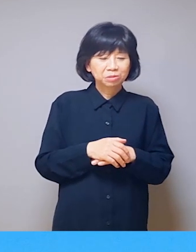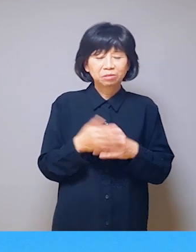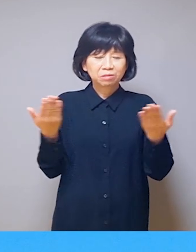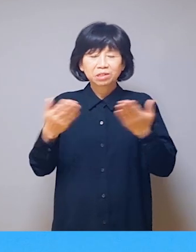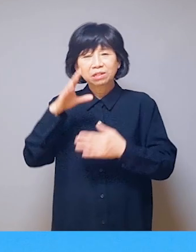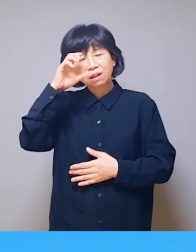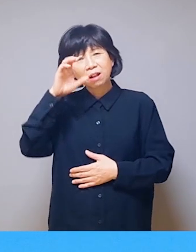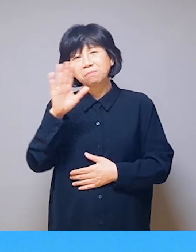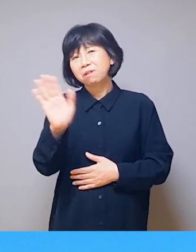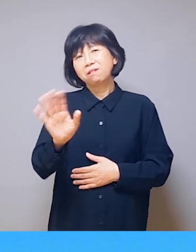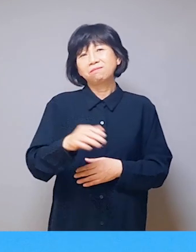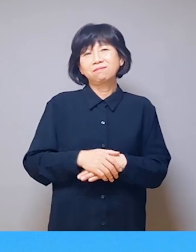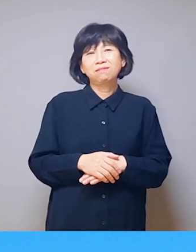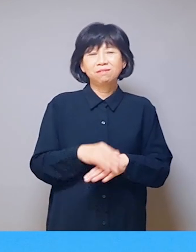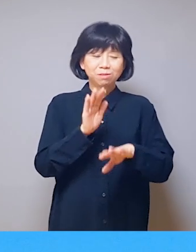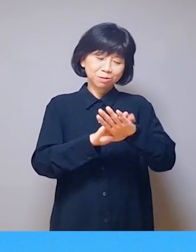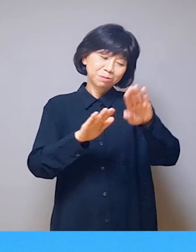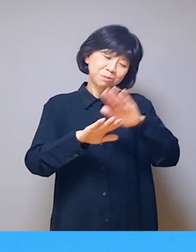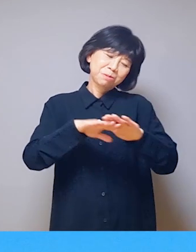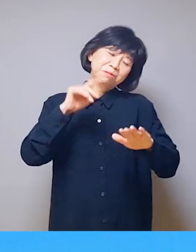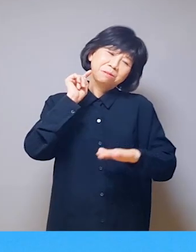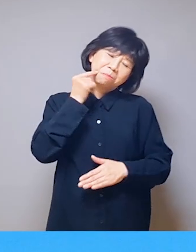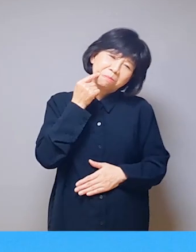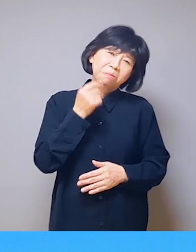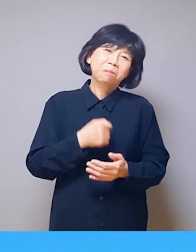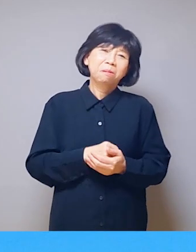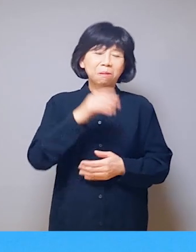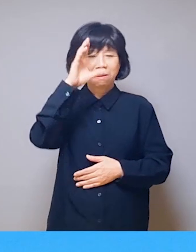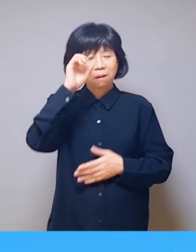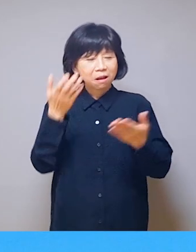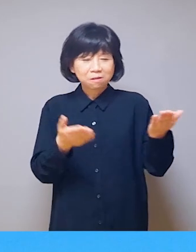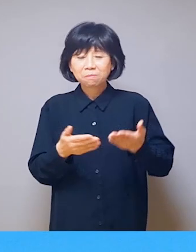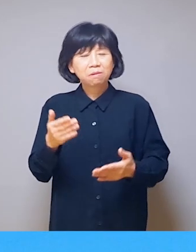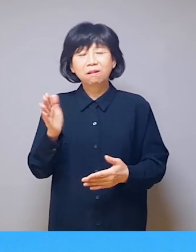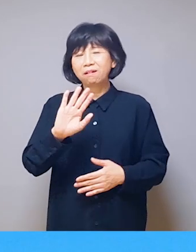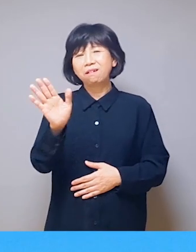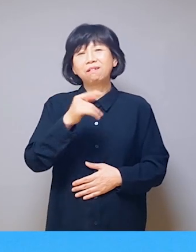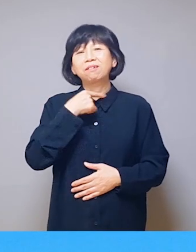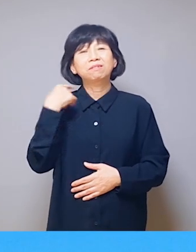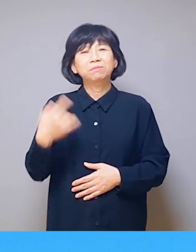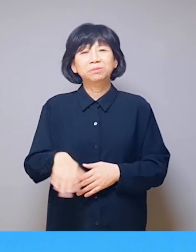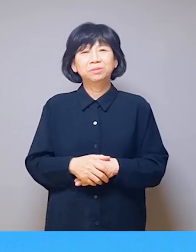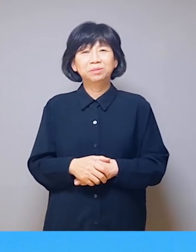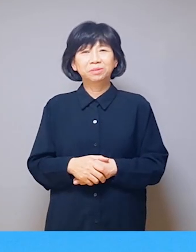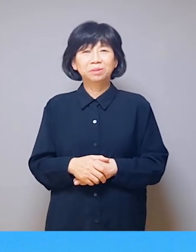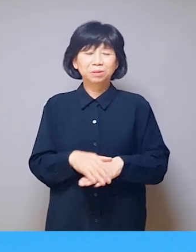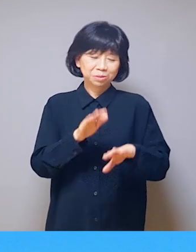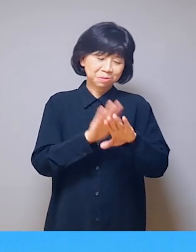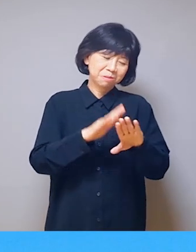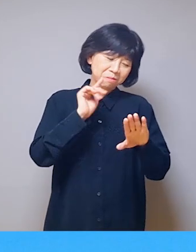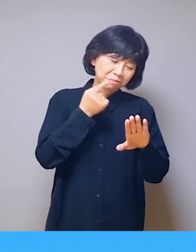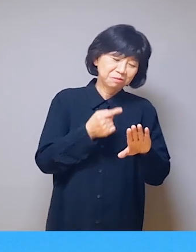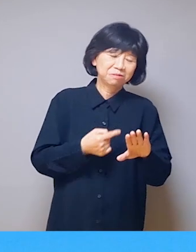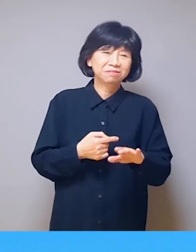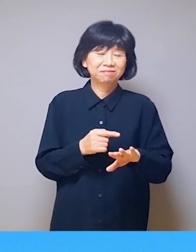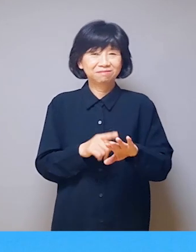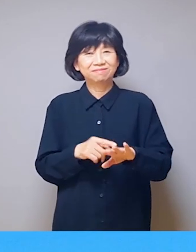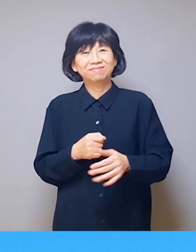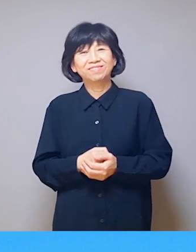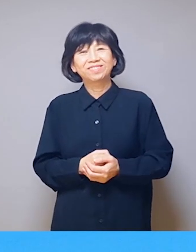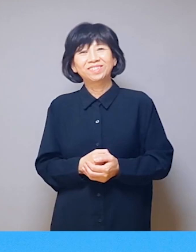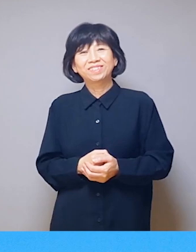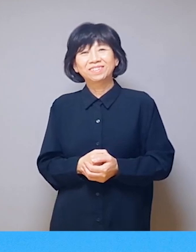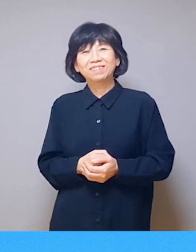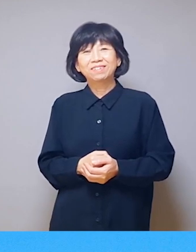손 보세요. 얼마나 이뻐요 손이. 일을 한 번도 안 했다고 우리 권사님들이 보면 무슨 손이 자기보다 이쁘다고. 제가 어디